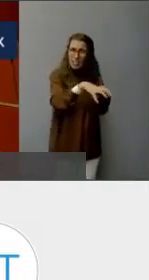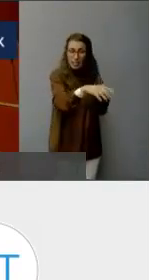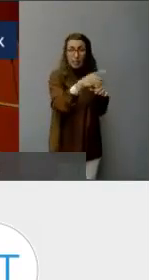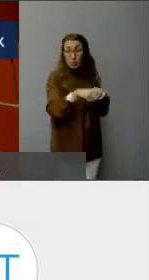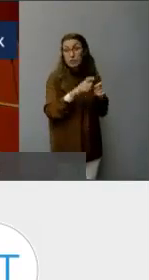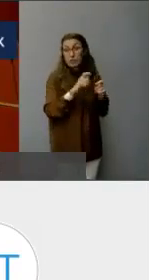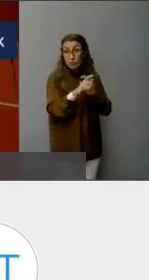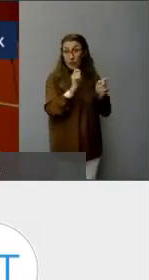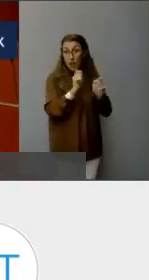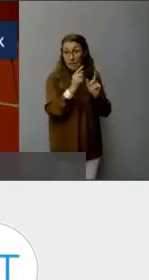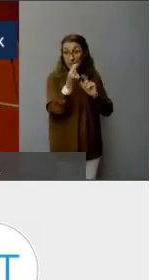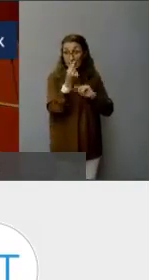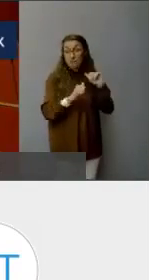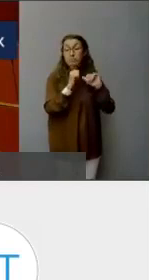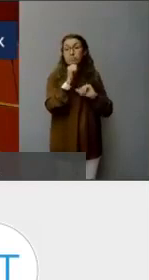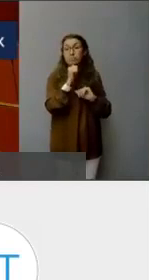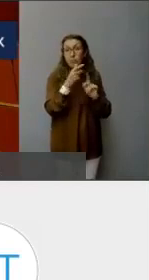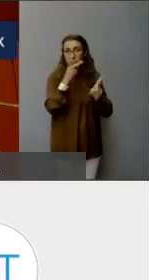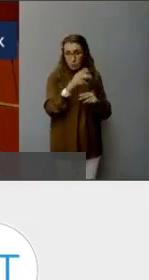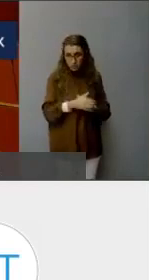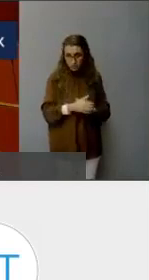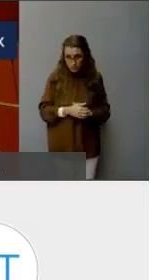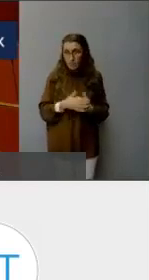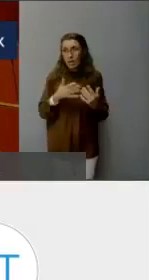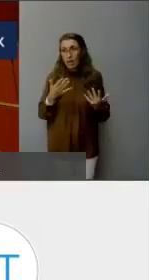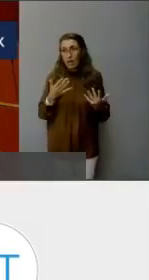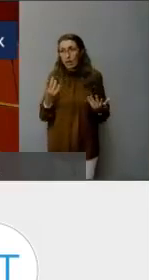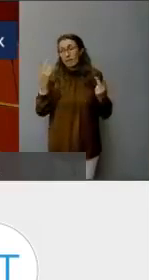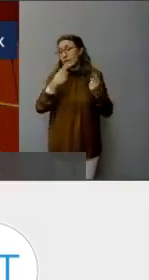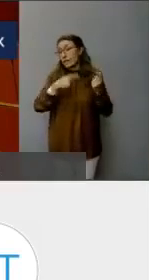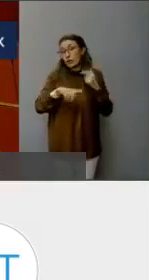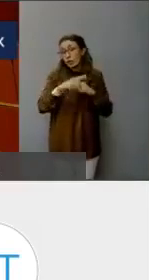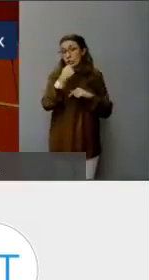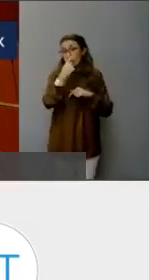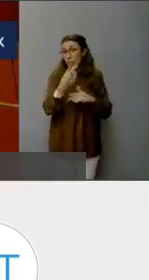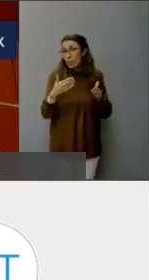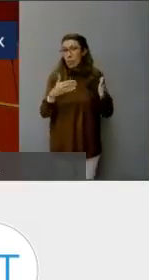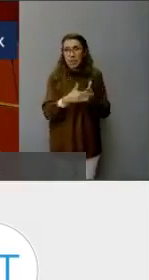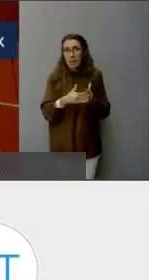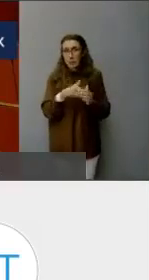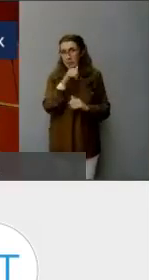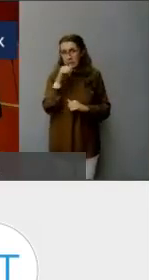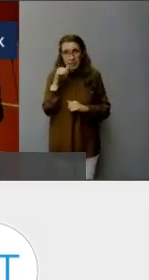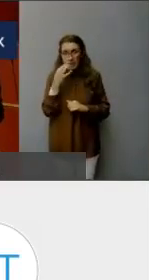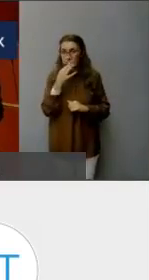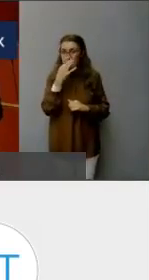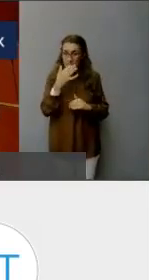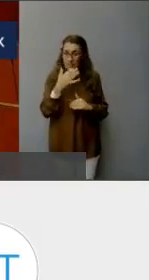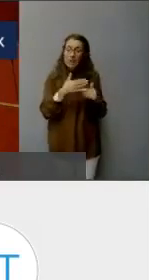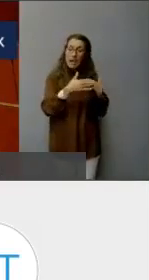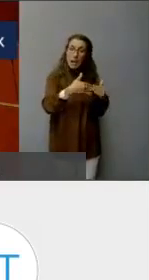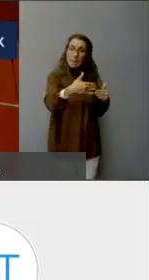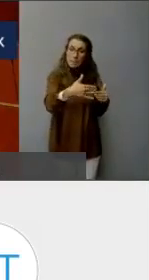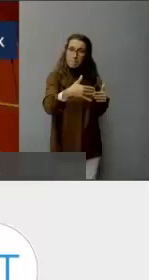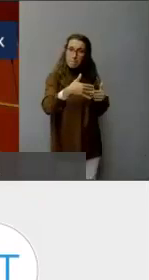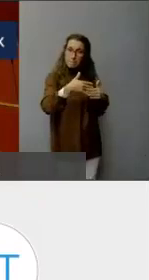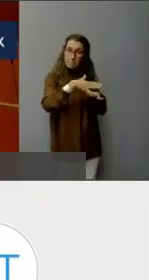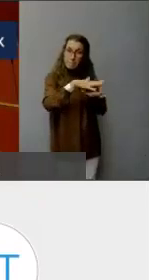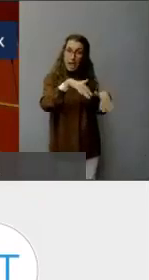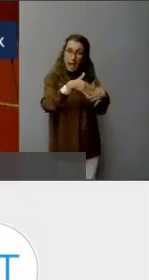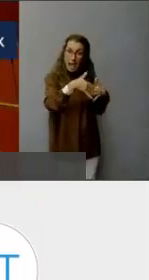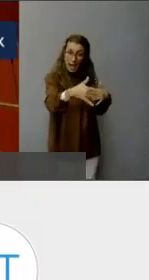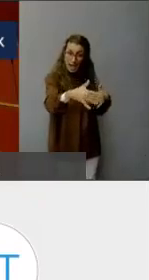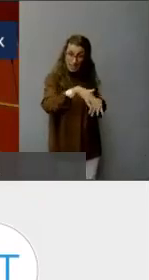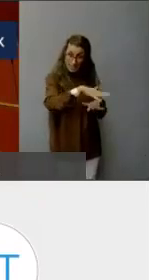denari e quindi noi diciamo mettiamo un limite nelle zone a mare mi sembra siano quattro ore ma